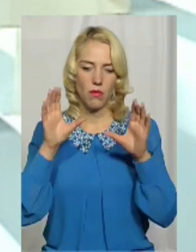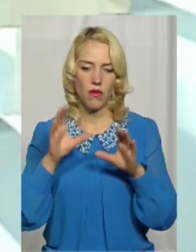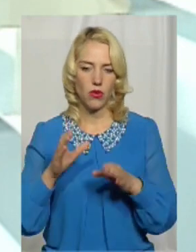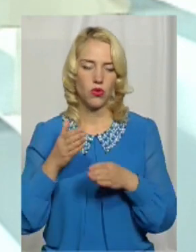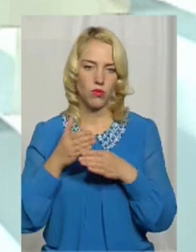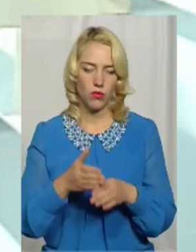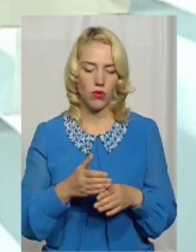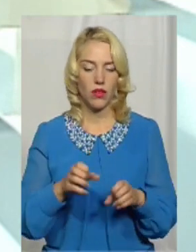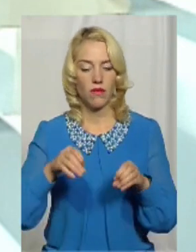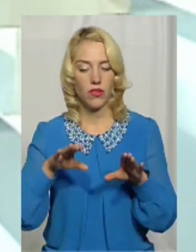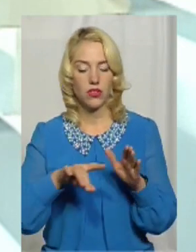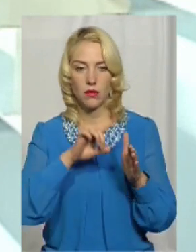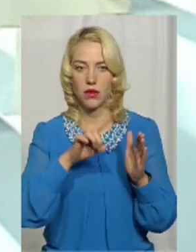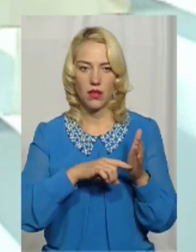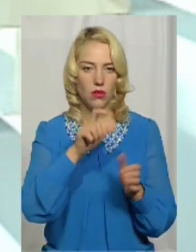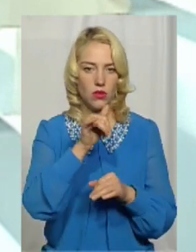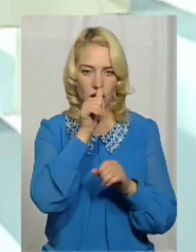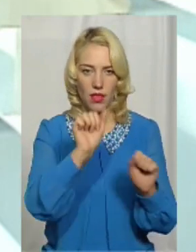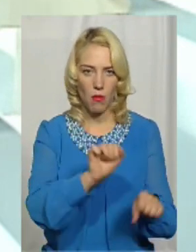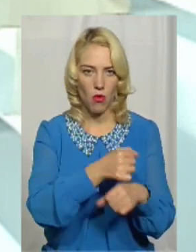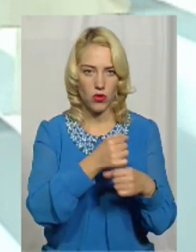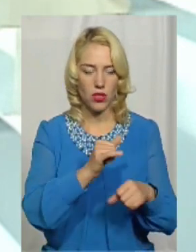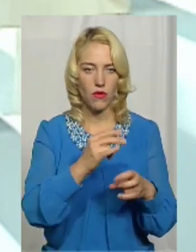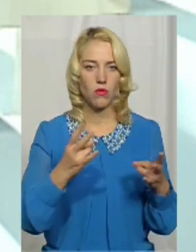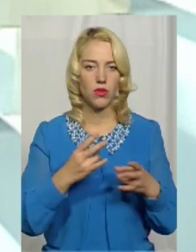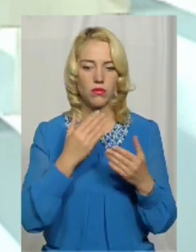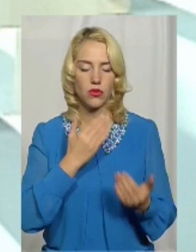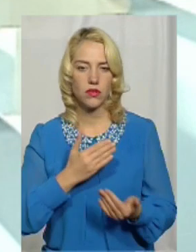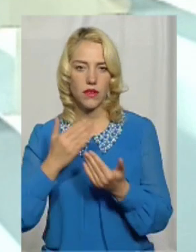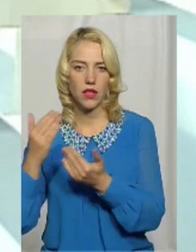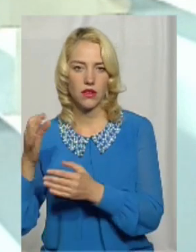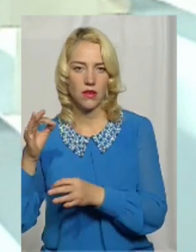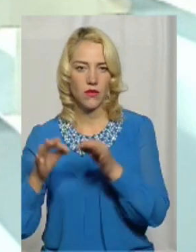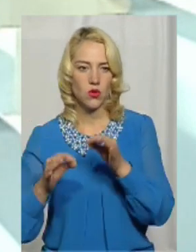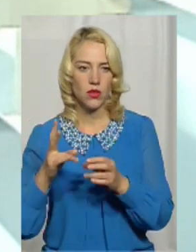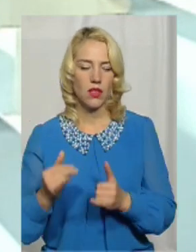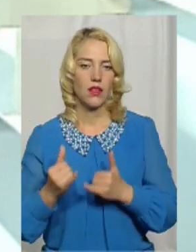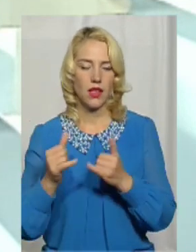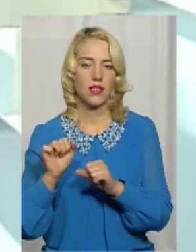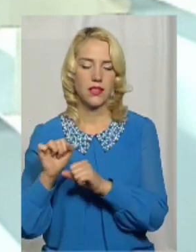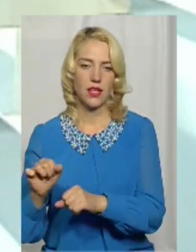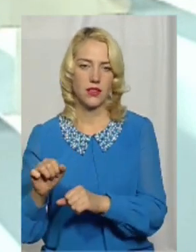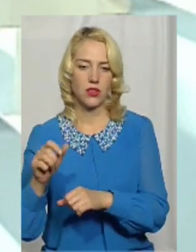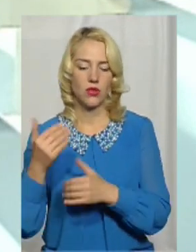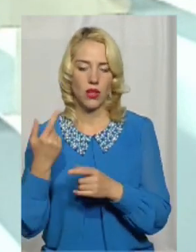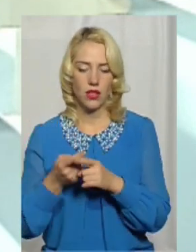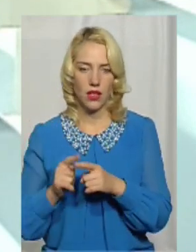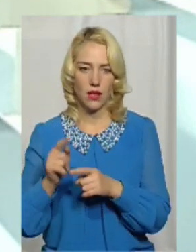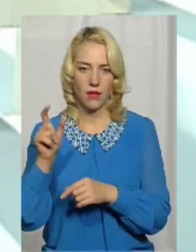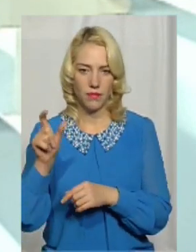вирішити питання людини неможливо – і потрібно звертатися до суду для захисту її прав, тоді